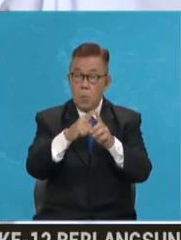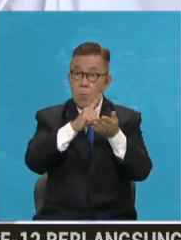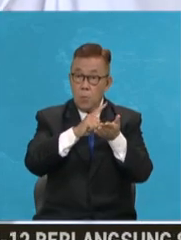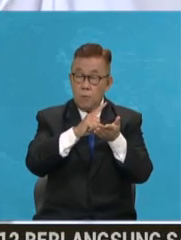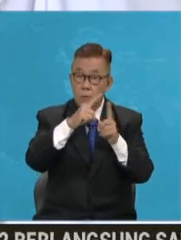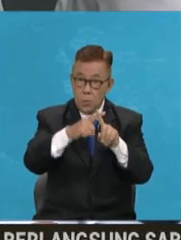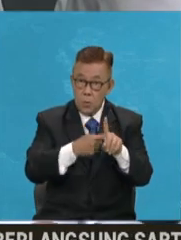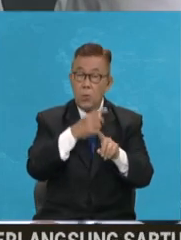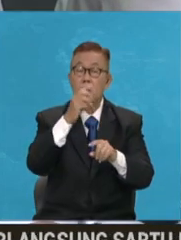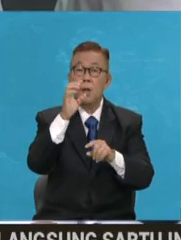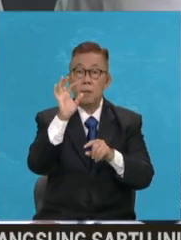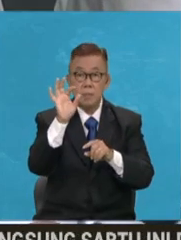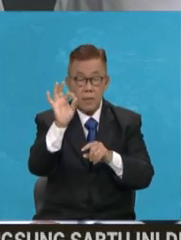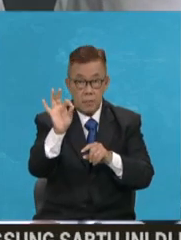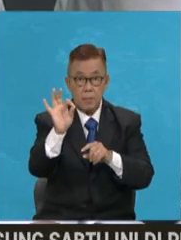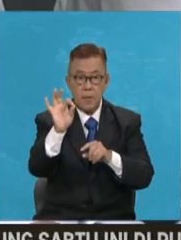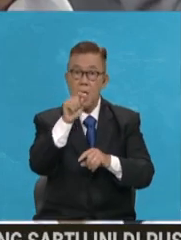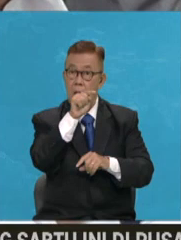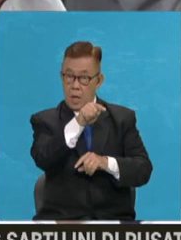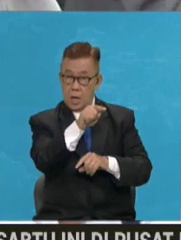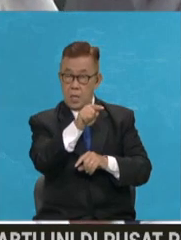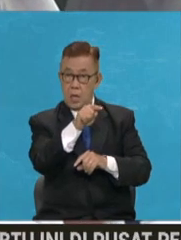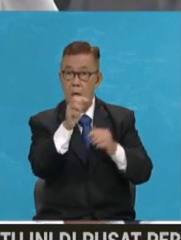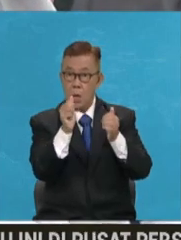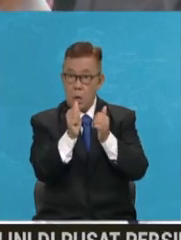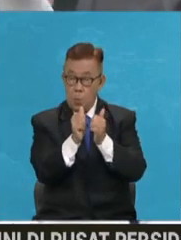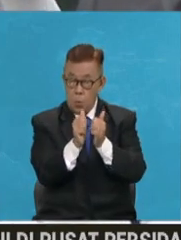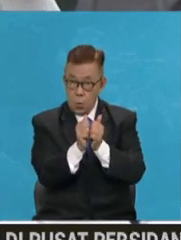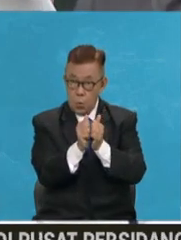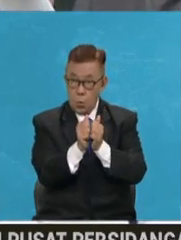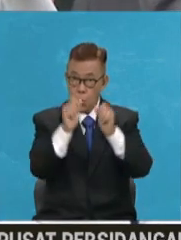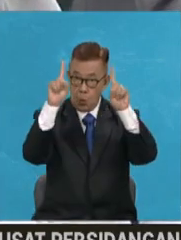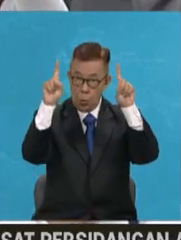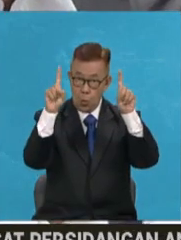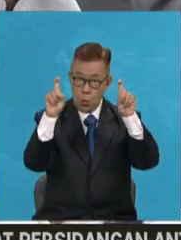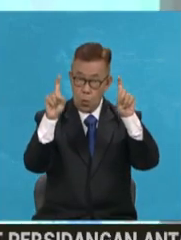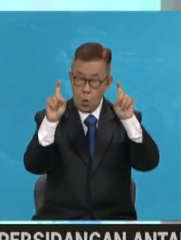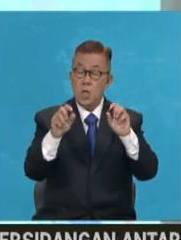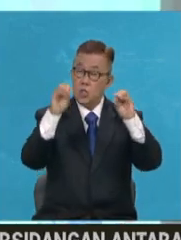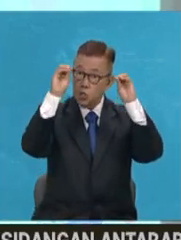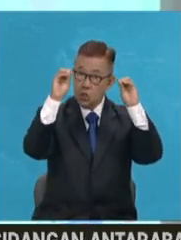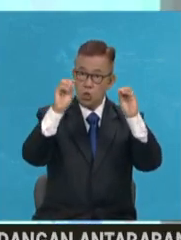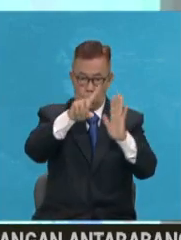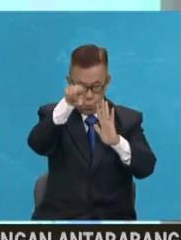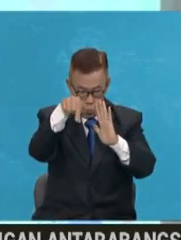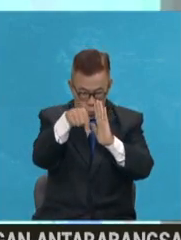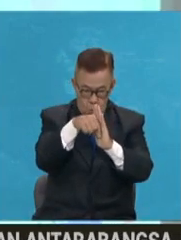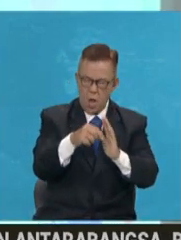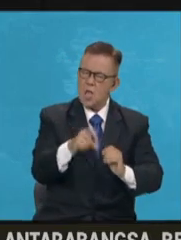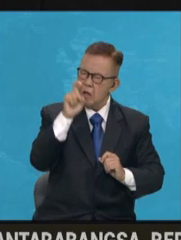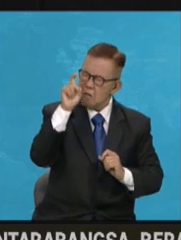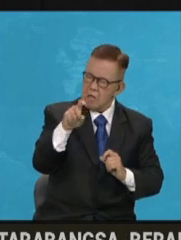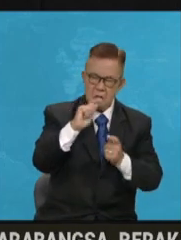biasa-biasa mungkin labu program antaranya diisikan dengan tazkira bertajuk guru berkualiti pemacu transformasi